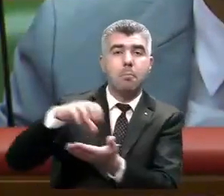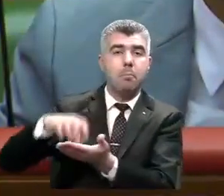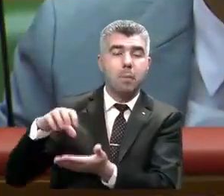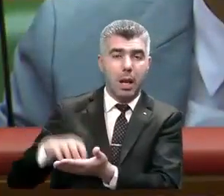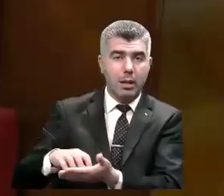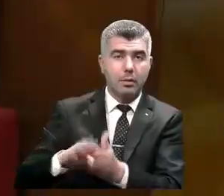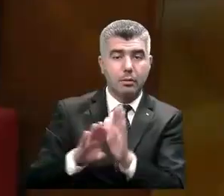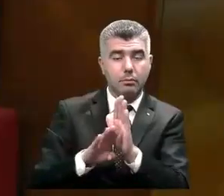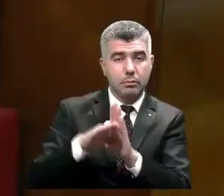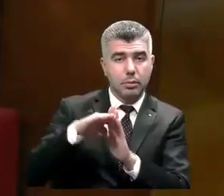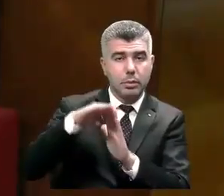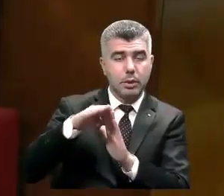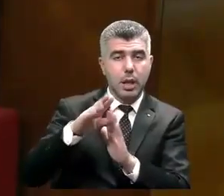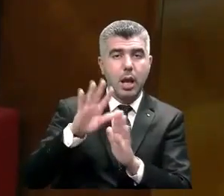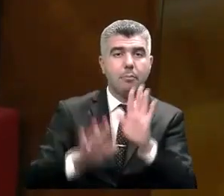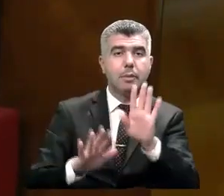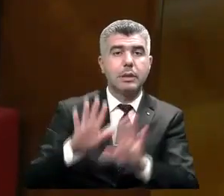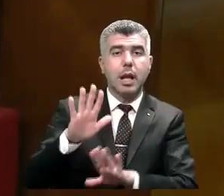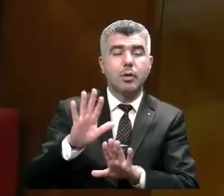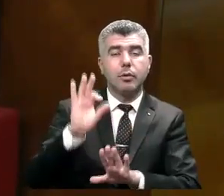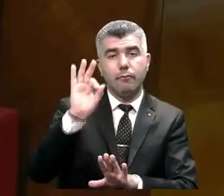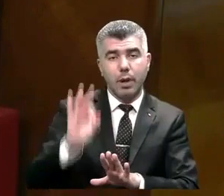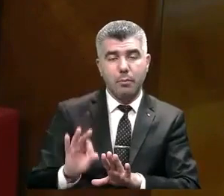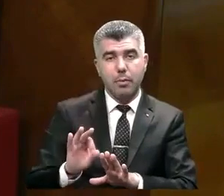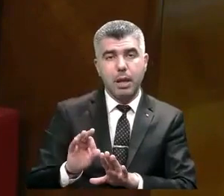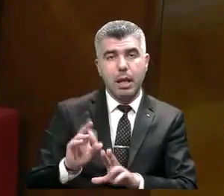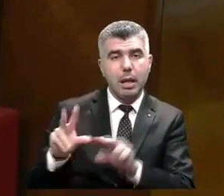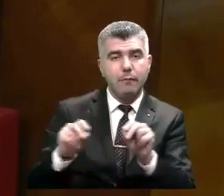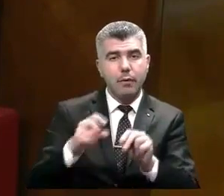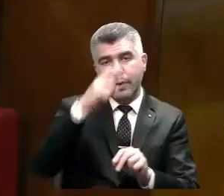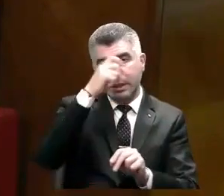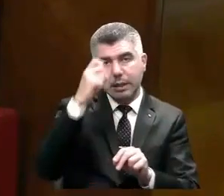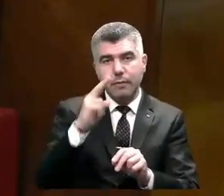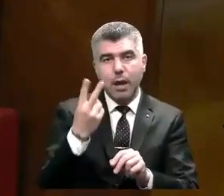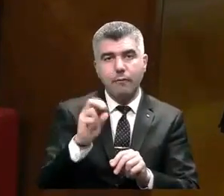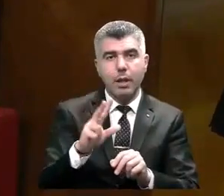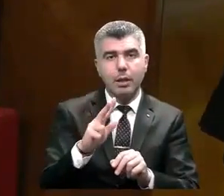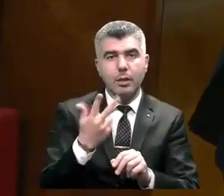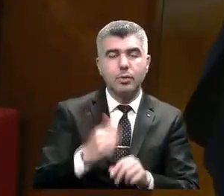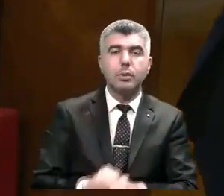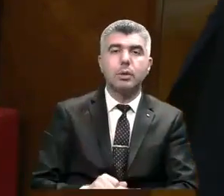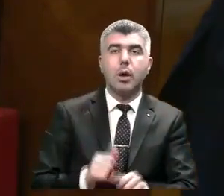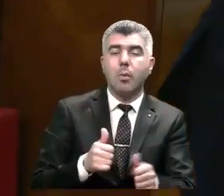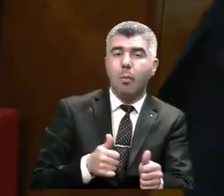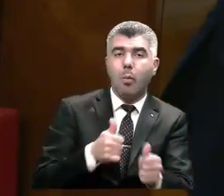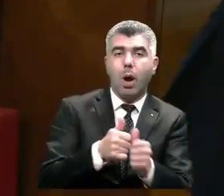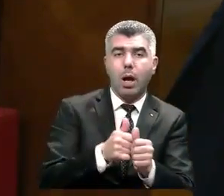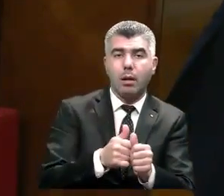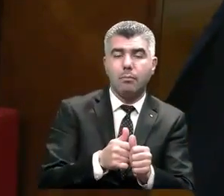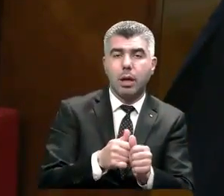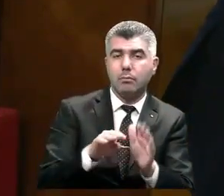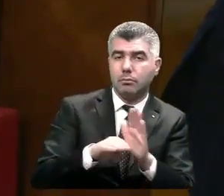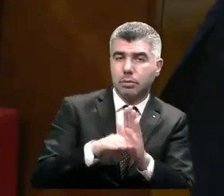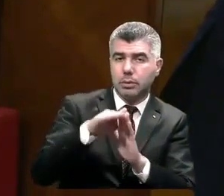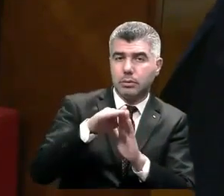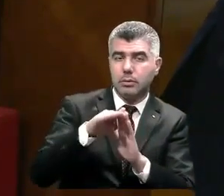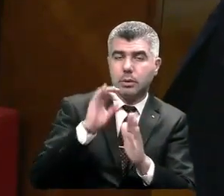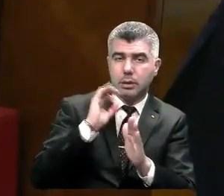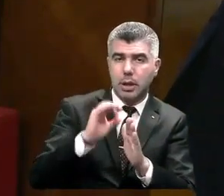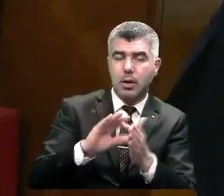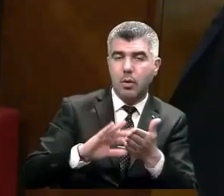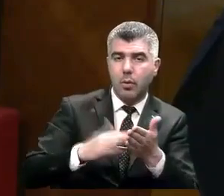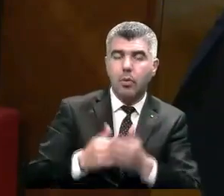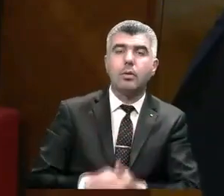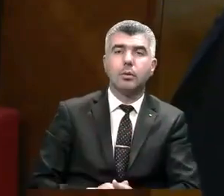قدره 15% مقارنه مع موسم الصيف السابق. وباش نواكبوا التطور بالطبع ديال هذه الحركه هذه،